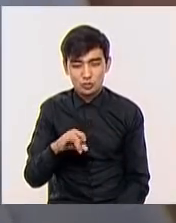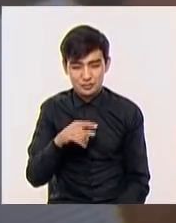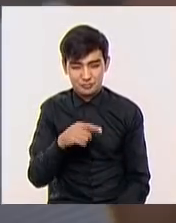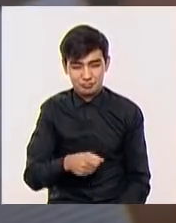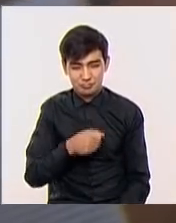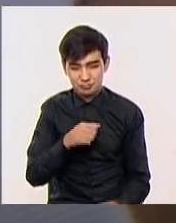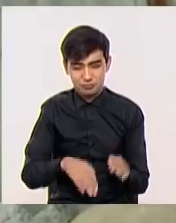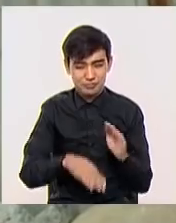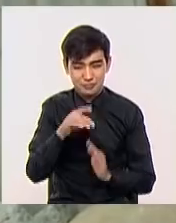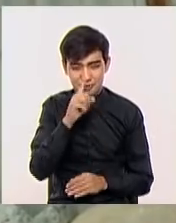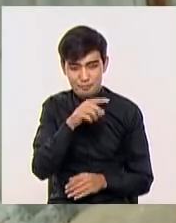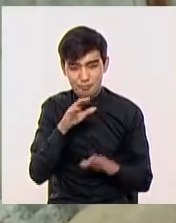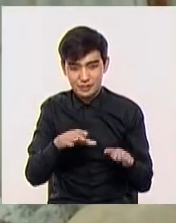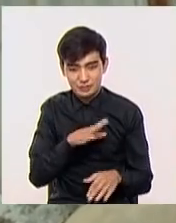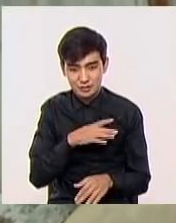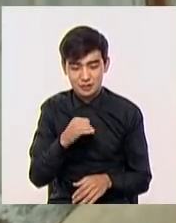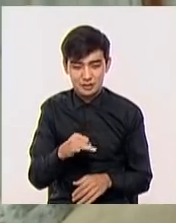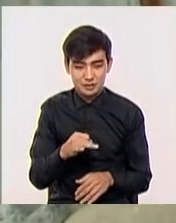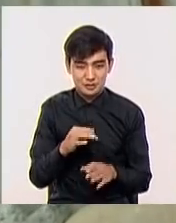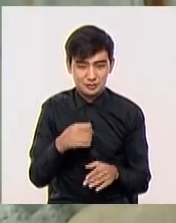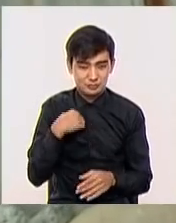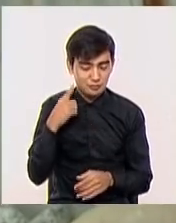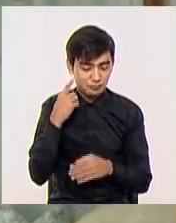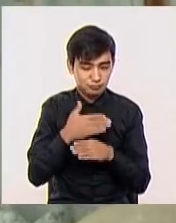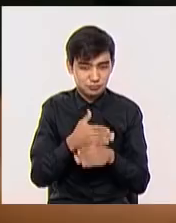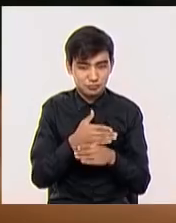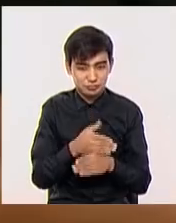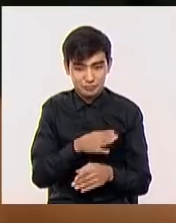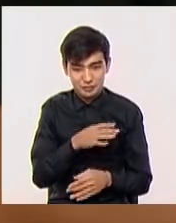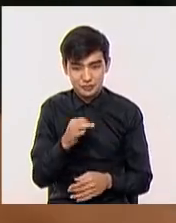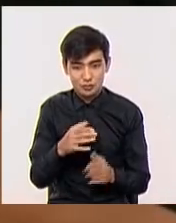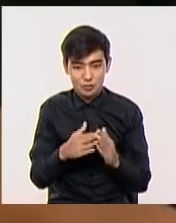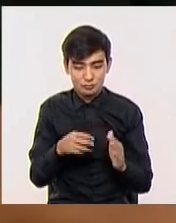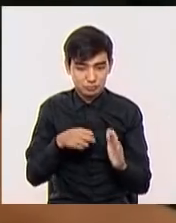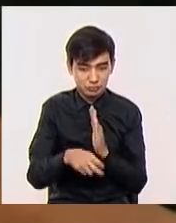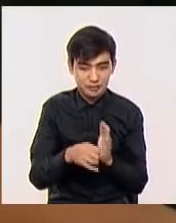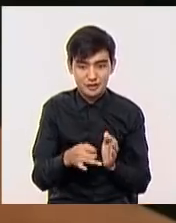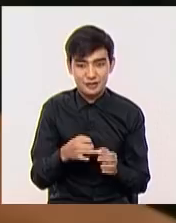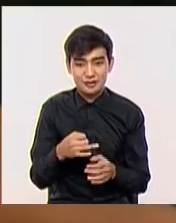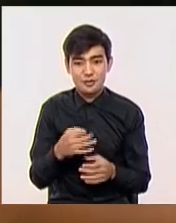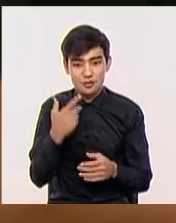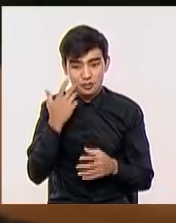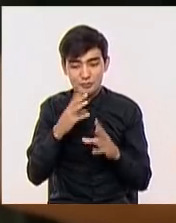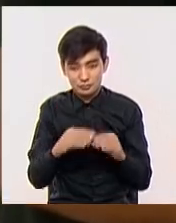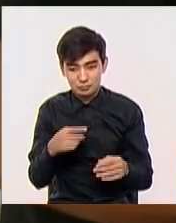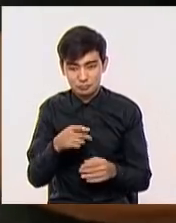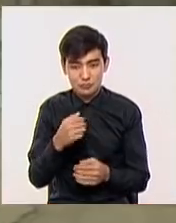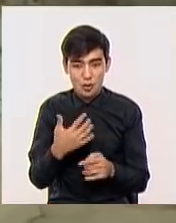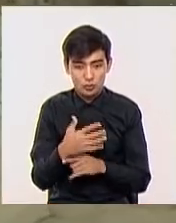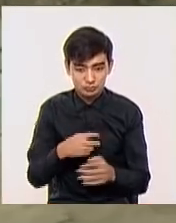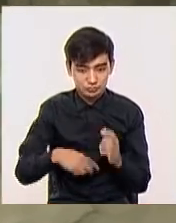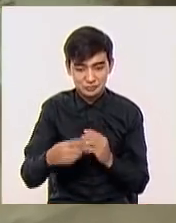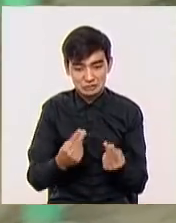өткен, соғыстың даусына етін үйреніп алады, жарылыстың даусы естілгенде үйге жүгіріп кіріп, басылғанды далаға шығып ойнай беретін біздеген ол,